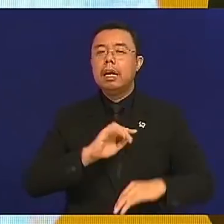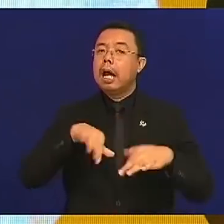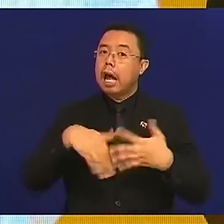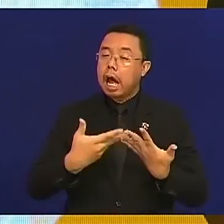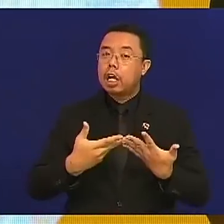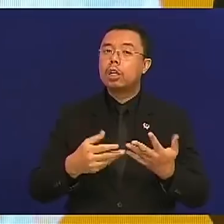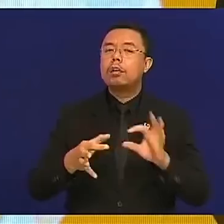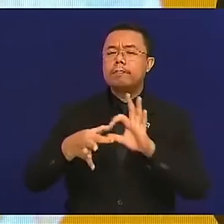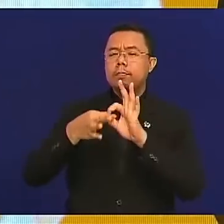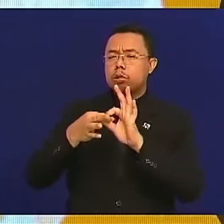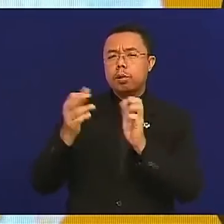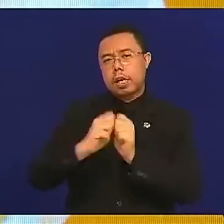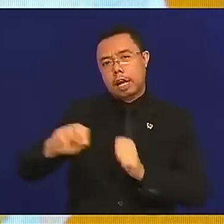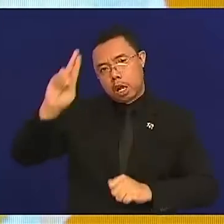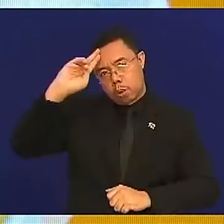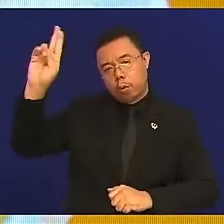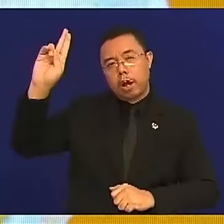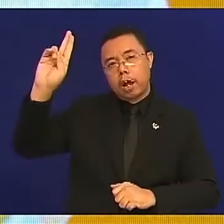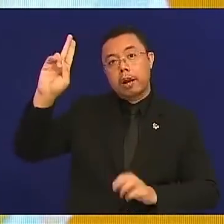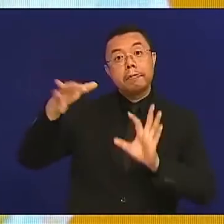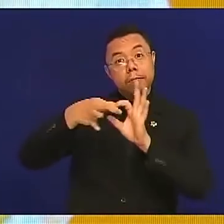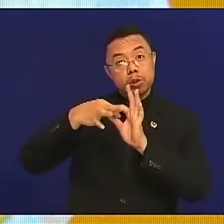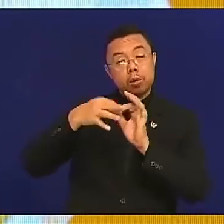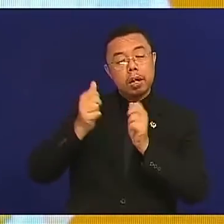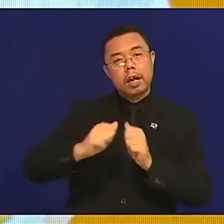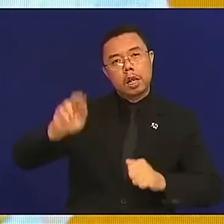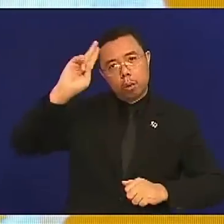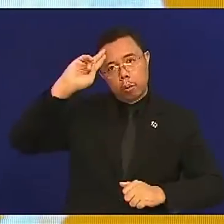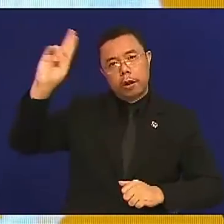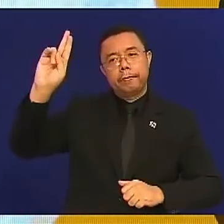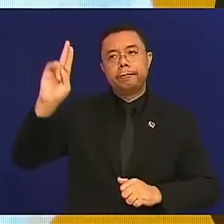atau persekutuan dengan Tuhan. Persekutuan